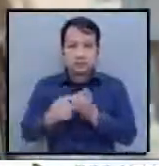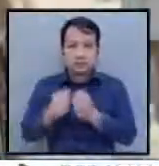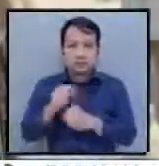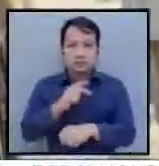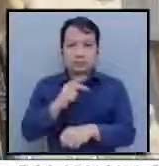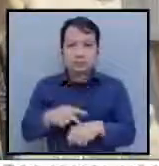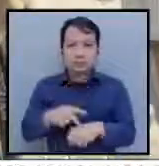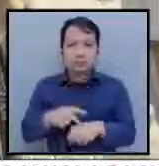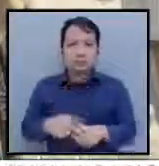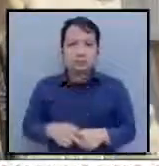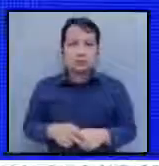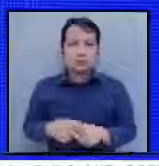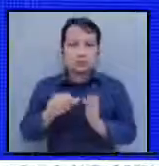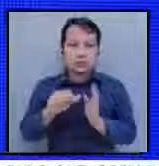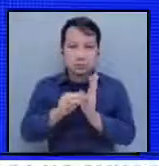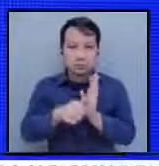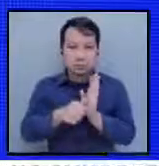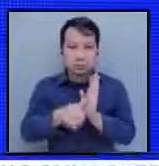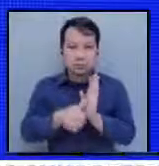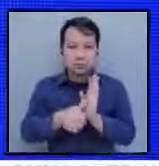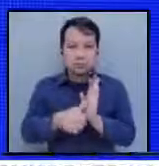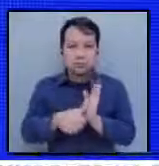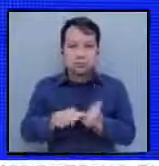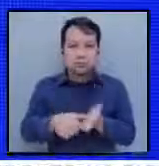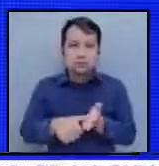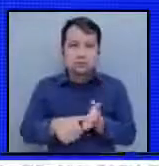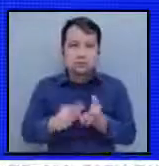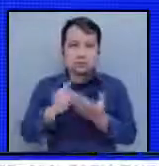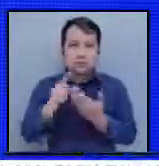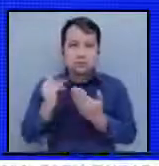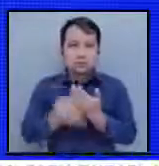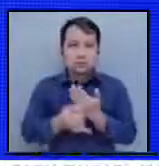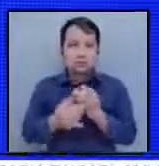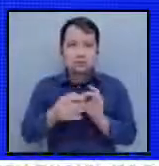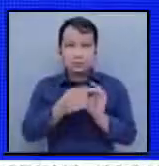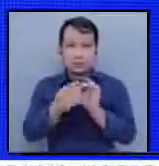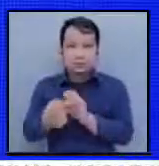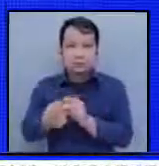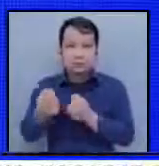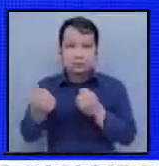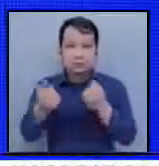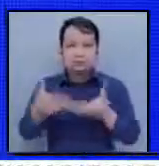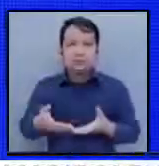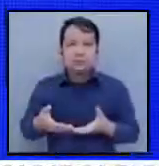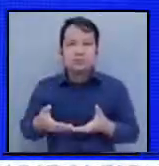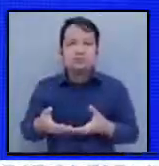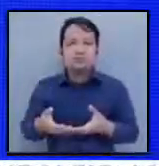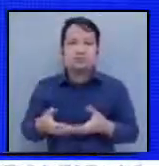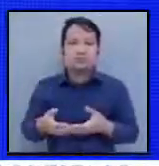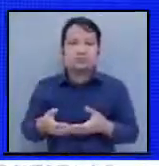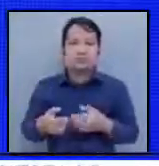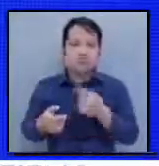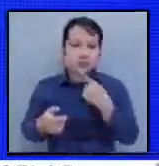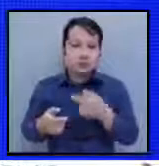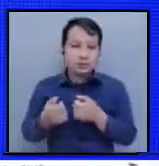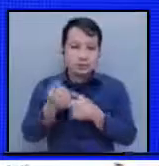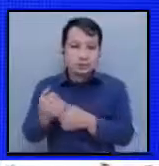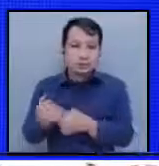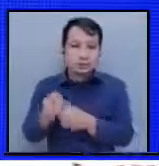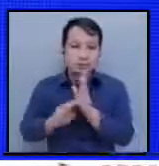to emphasize that this project is part of the administration's effort to